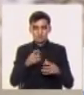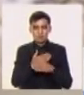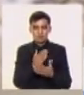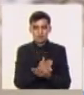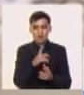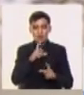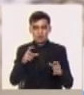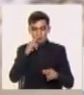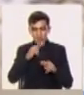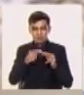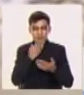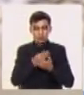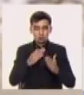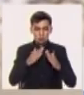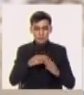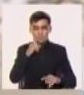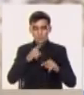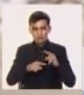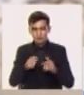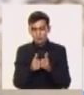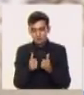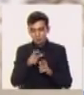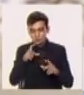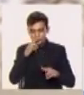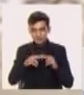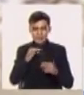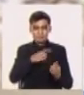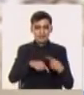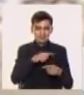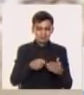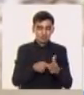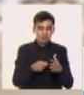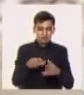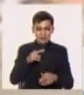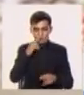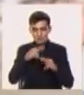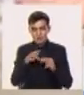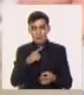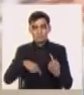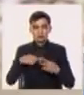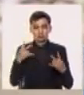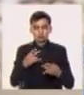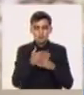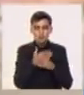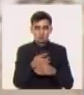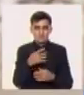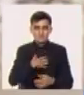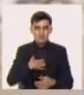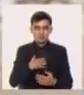потеряли дома, потеряли своих близких, лишились бизнеса, чтобы содержать детей. Мы должны им помочь. Только это сейчас